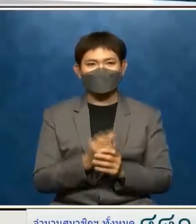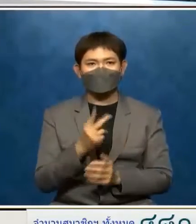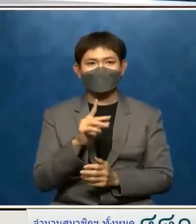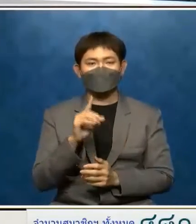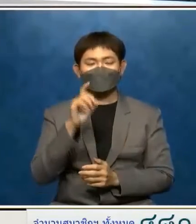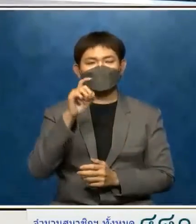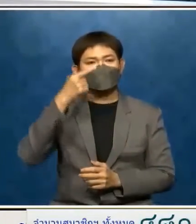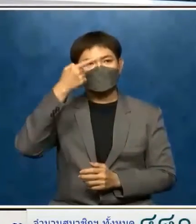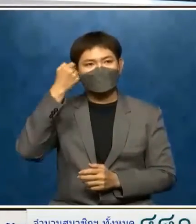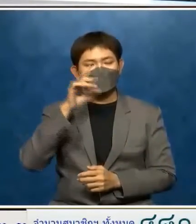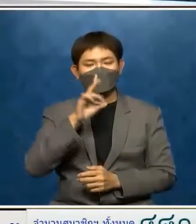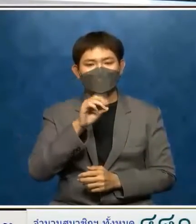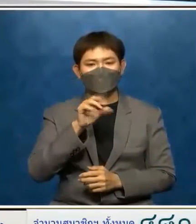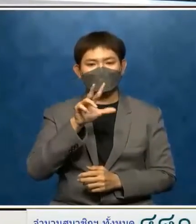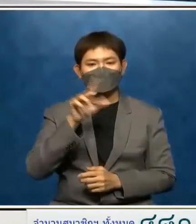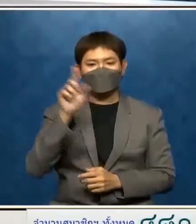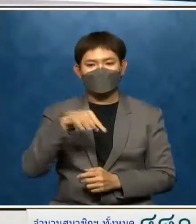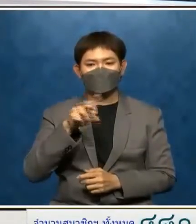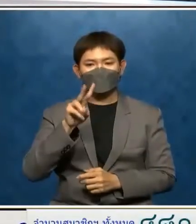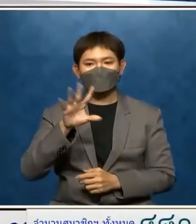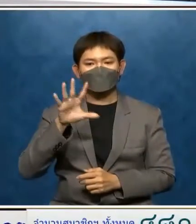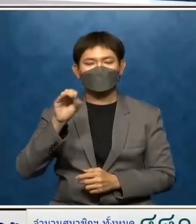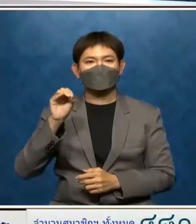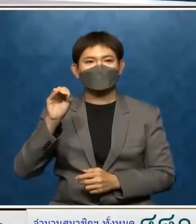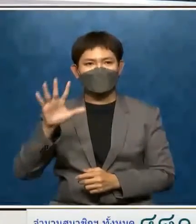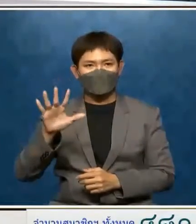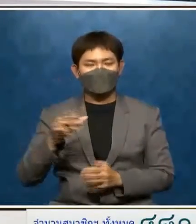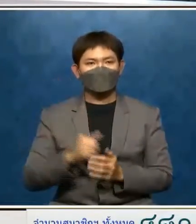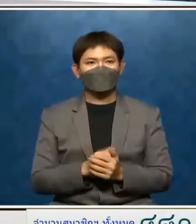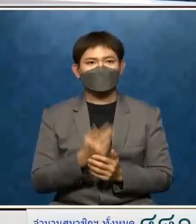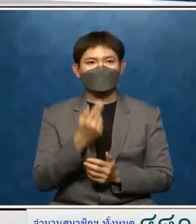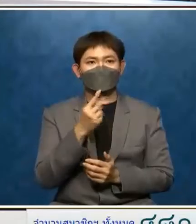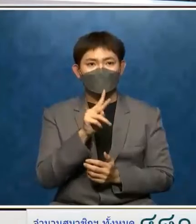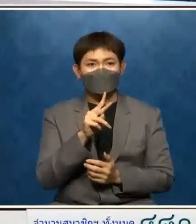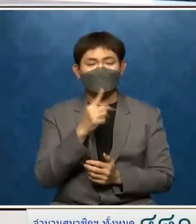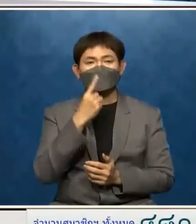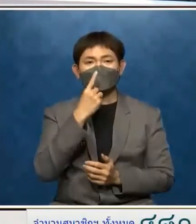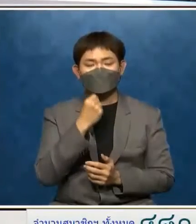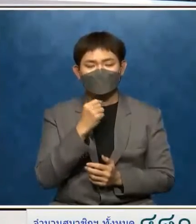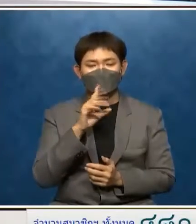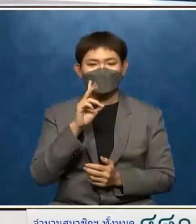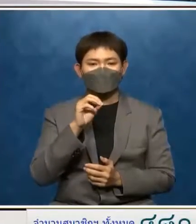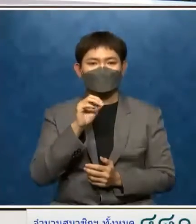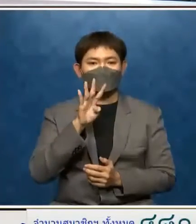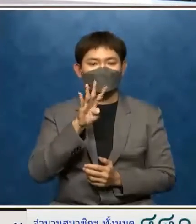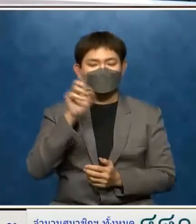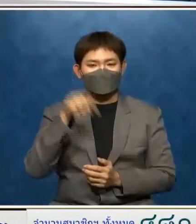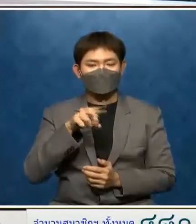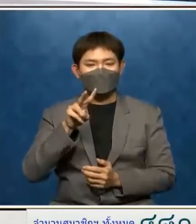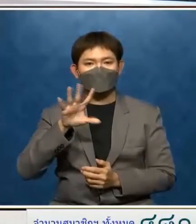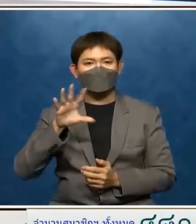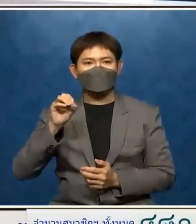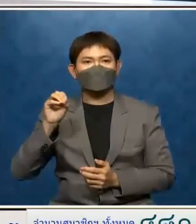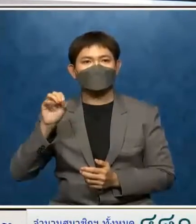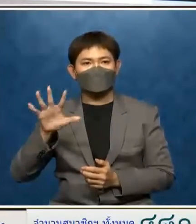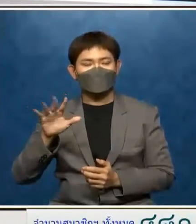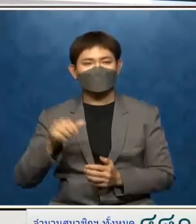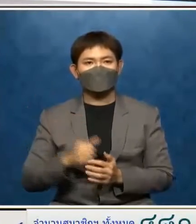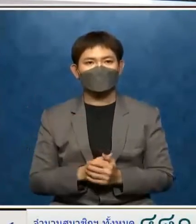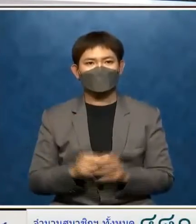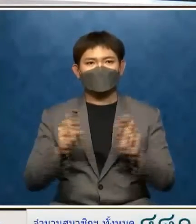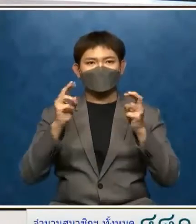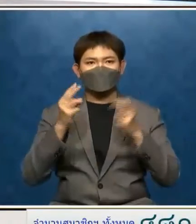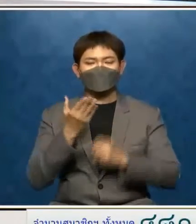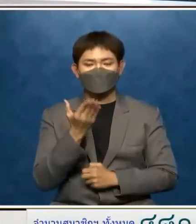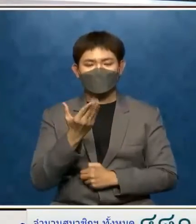73 ทับ 2,505และคดีให่เลขแงที่ 74 ทั 2,505เรื่อง